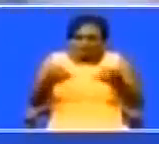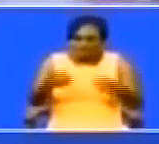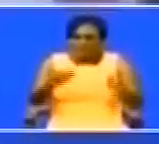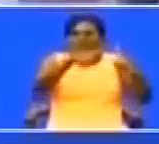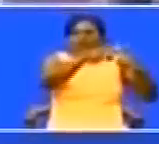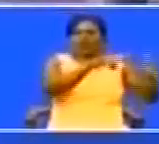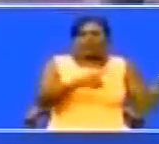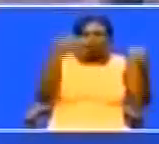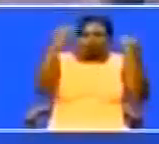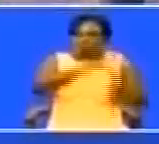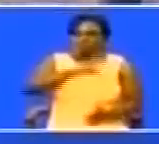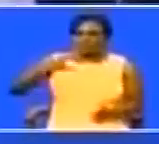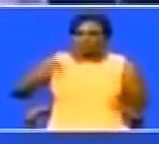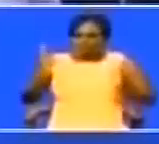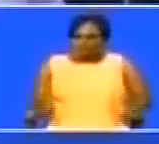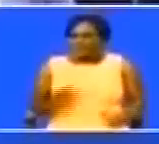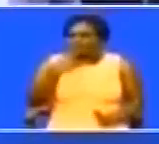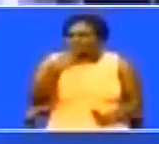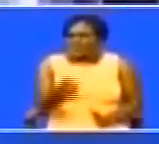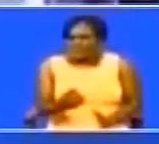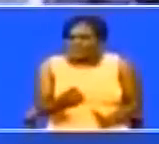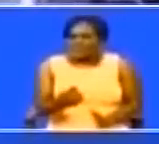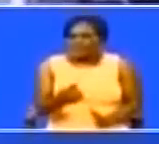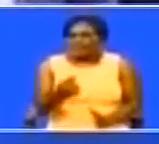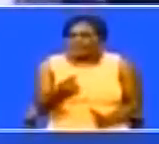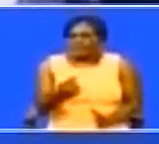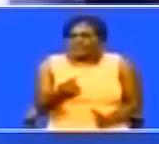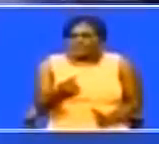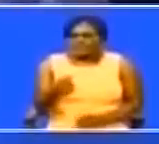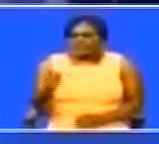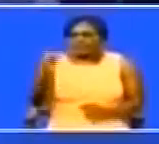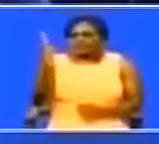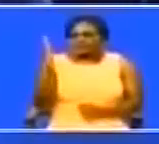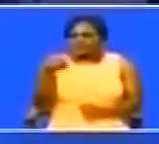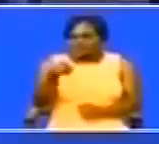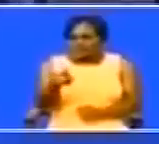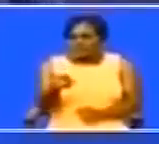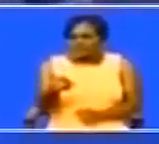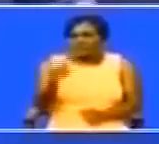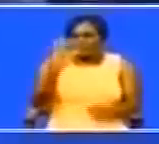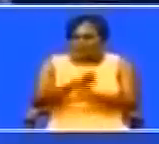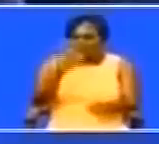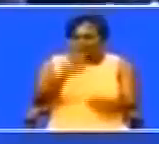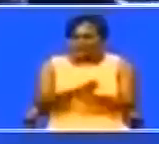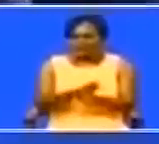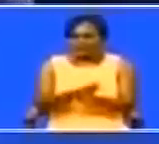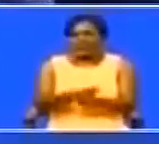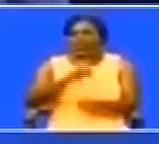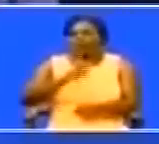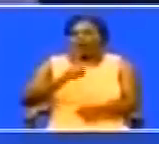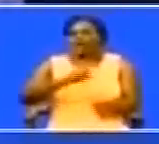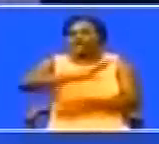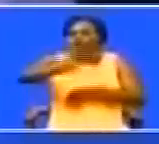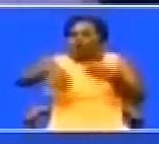kuua. Kamishna huyo pia alisema kuwa visa vya kushambuliwa kwa walinda usalama vimekithiri kwa kiasi kikubwa, huko akionya wale